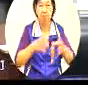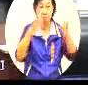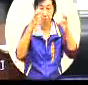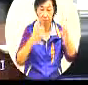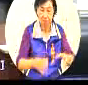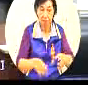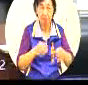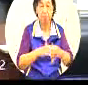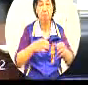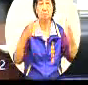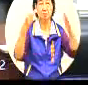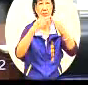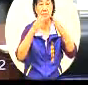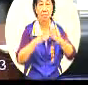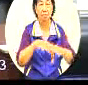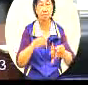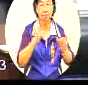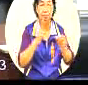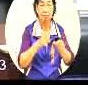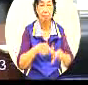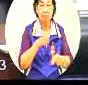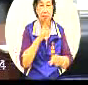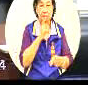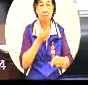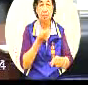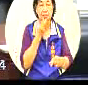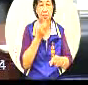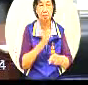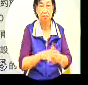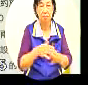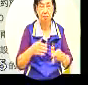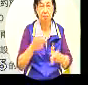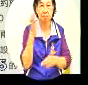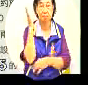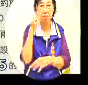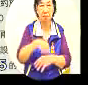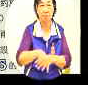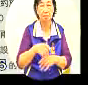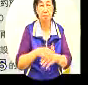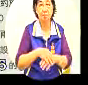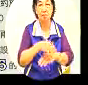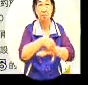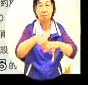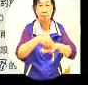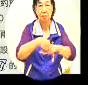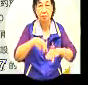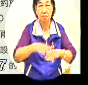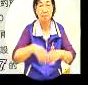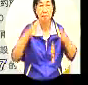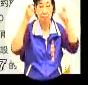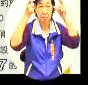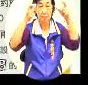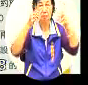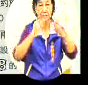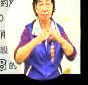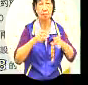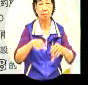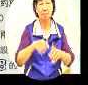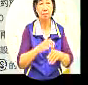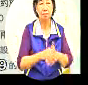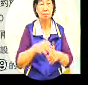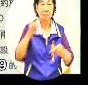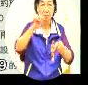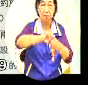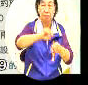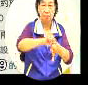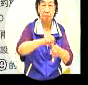央的政策有怎么样，本席现在是在讲其实我们高雄市 我们可以看一下哦，这个我们其实加入的